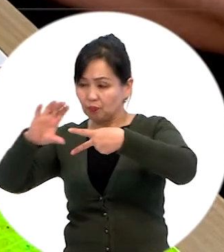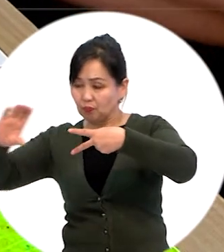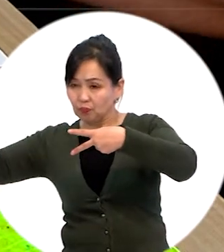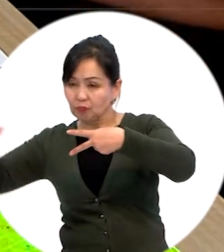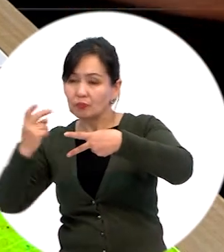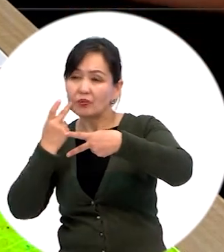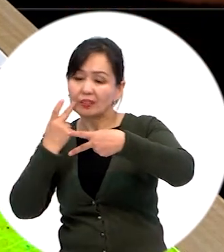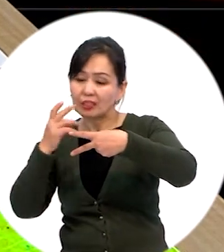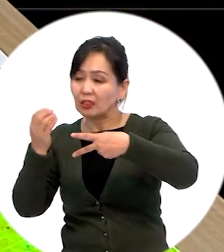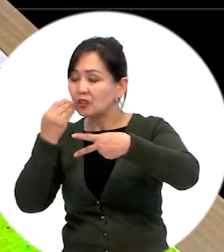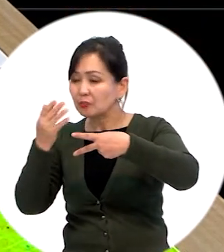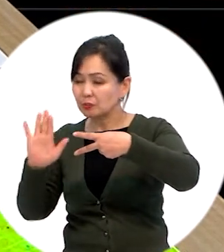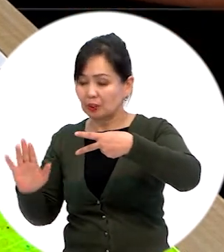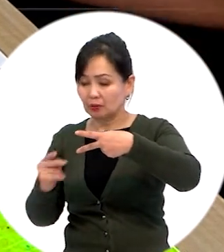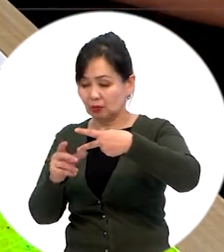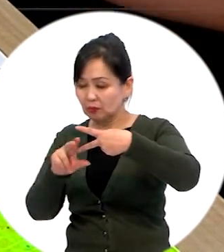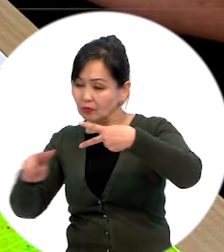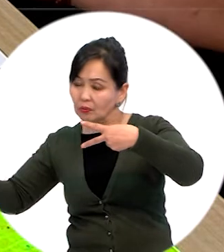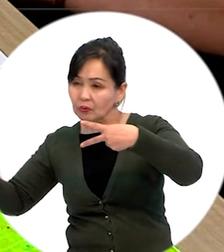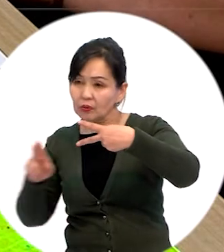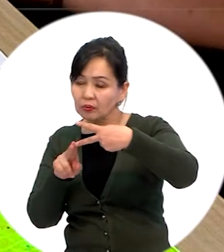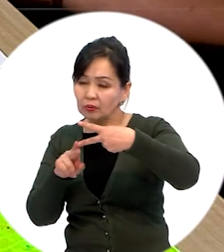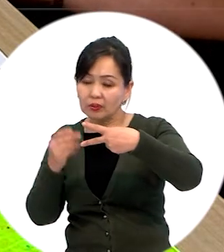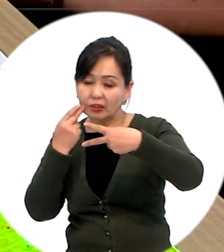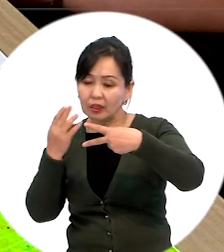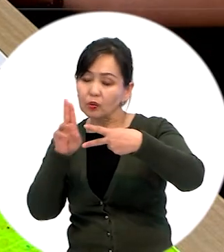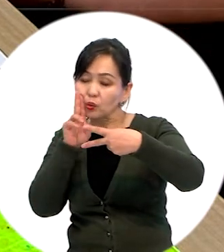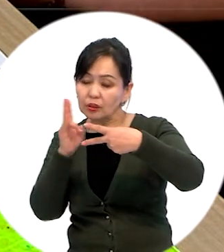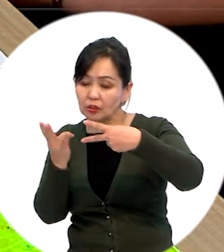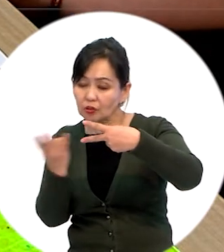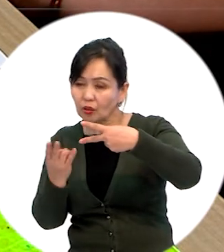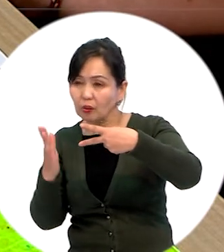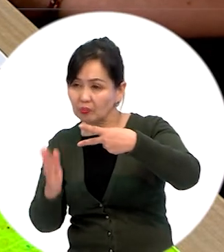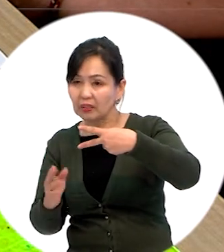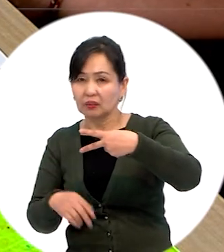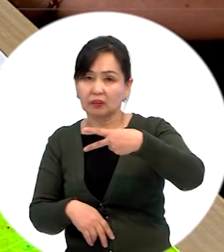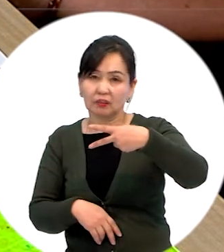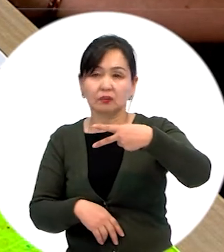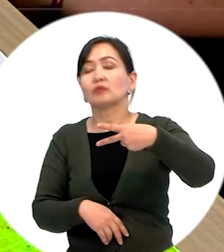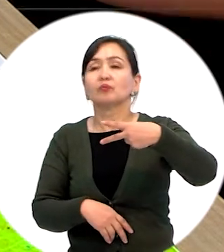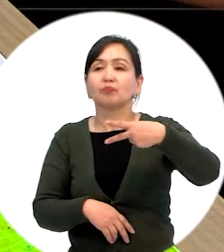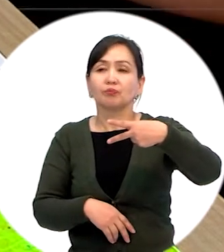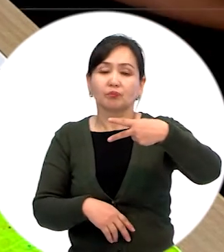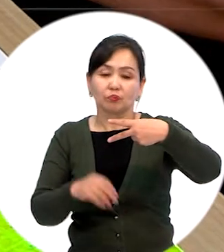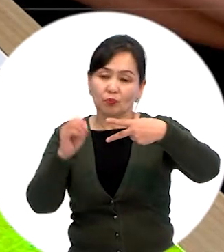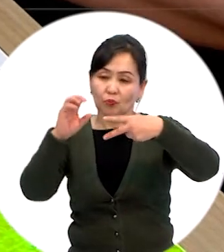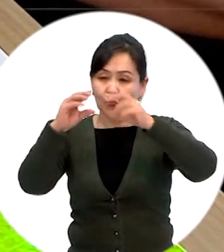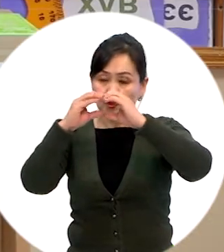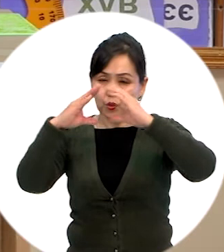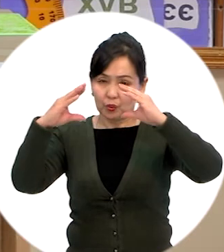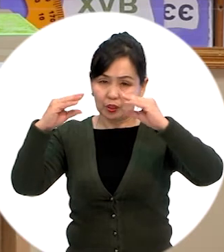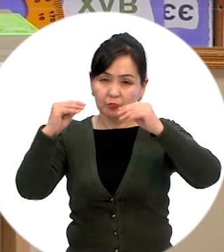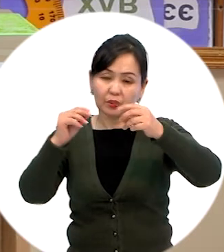мөрөнд дан жимснүүд байрлана. Хоёрдугаар мөрөнд дан хүнснүүд байрлах юм байна. За одоо